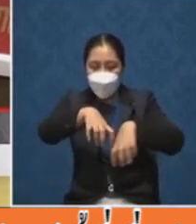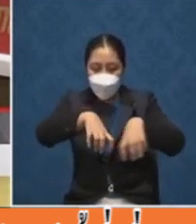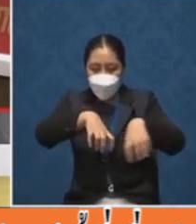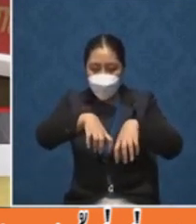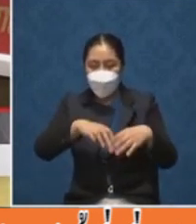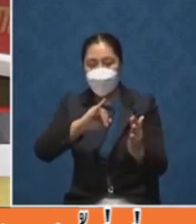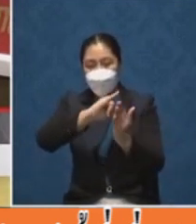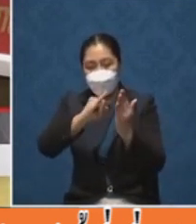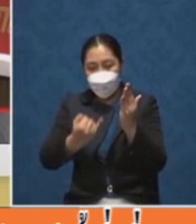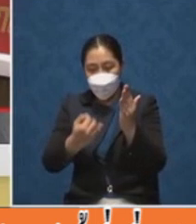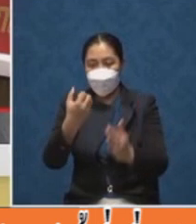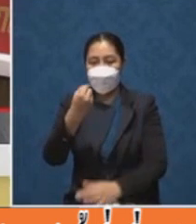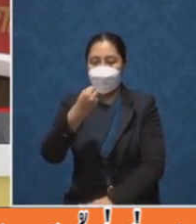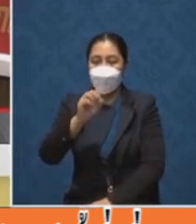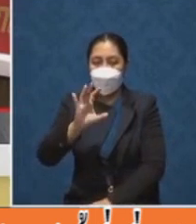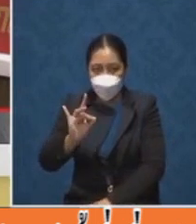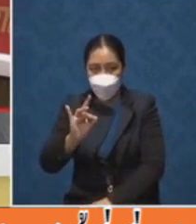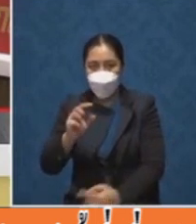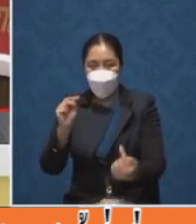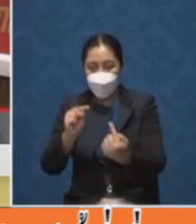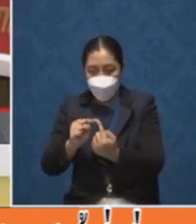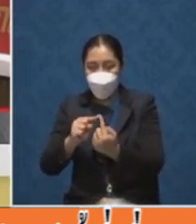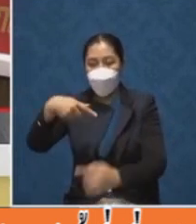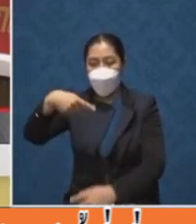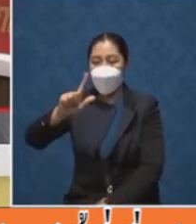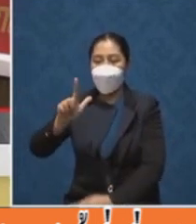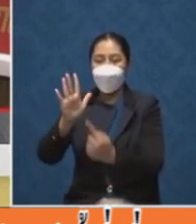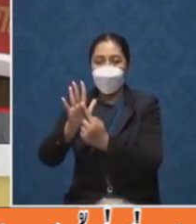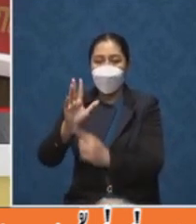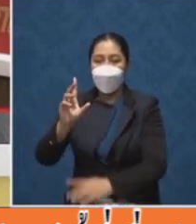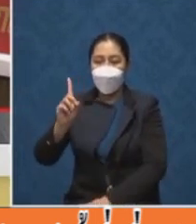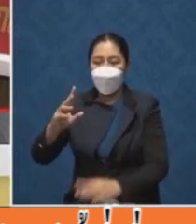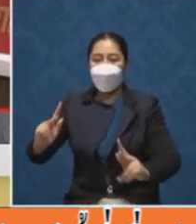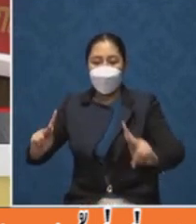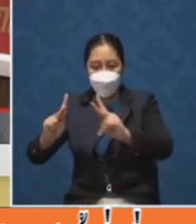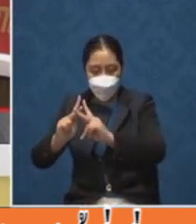สตร์18กลุ่มจังหวัดแล้วก็ขึ้นตรงกับปลัดกระทรวงมหาดไทยนะคะแล้ว